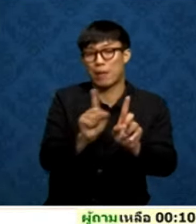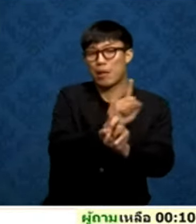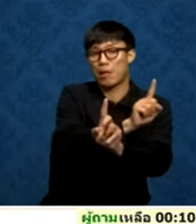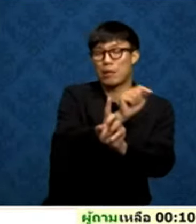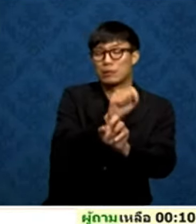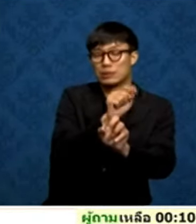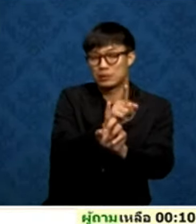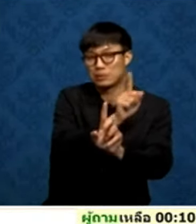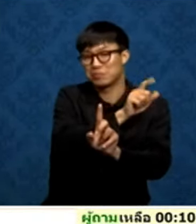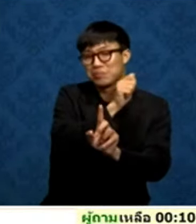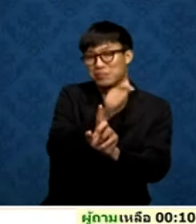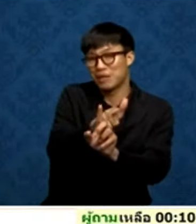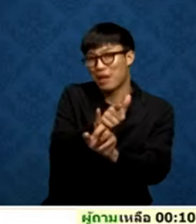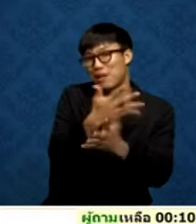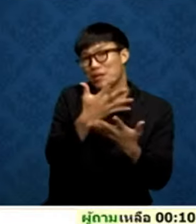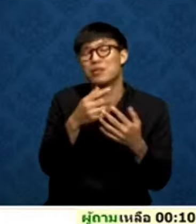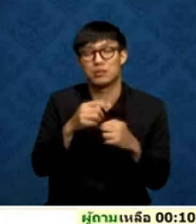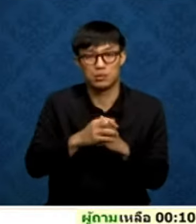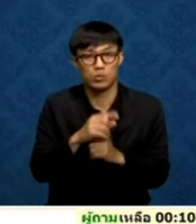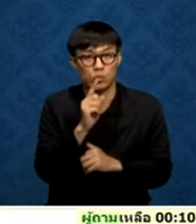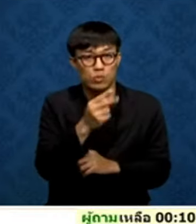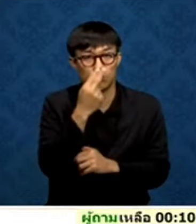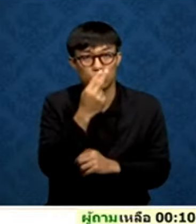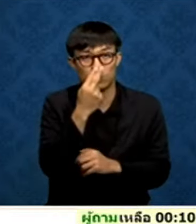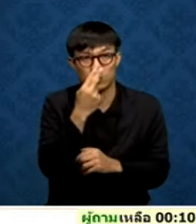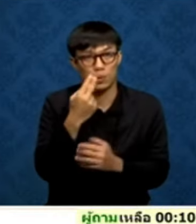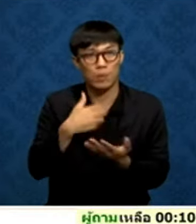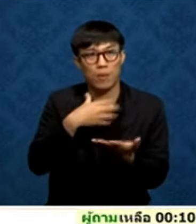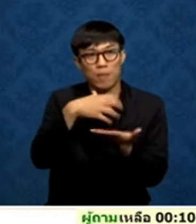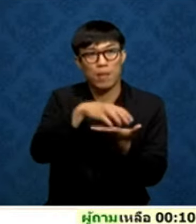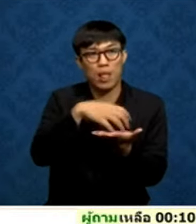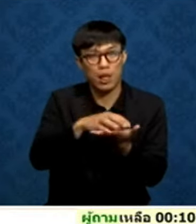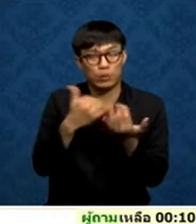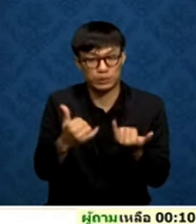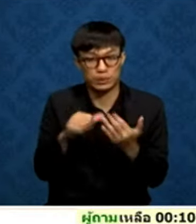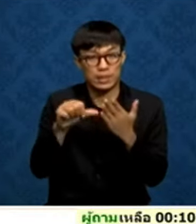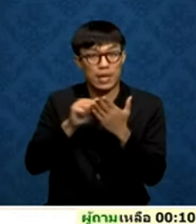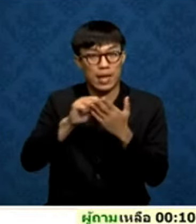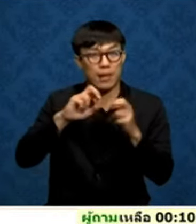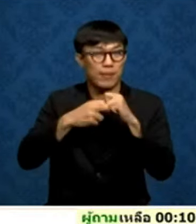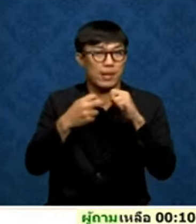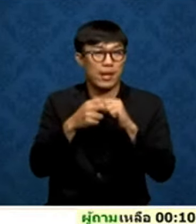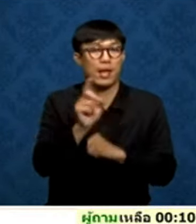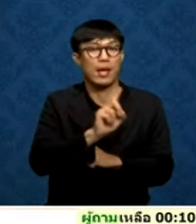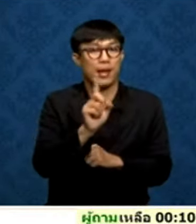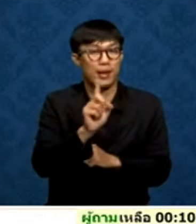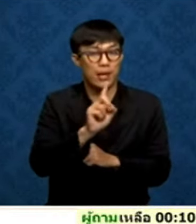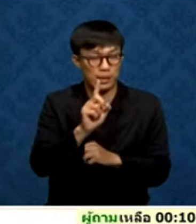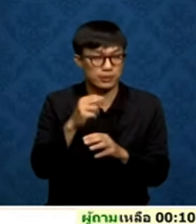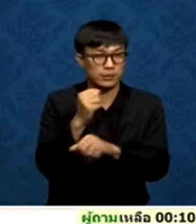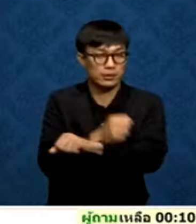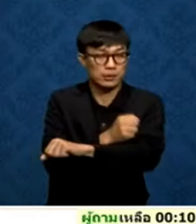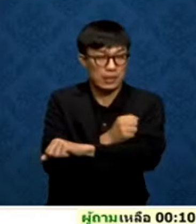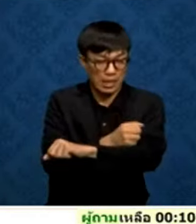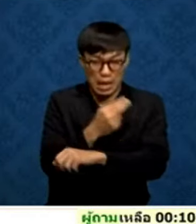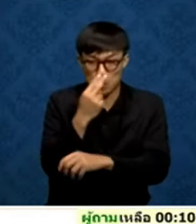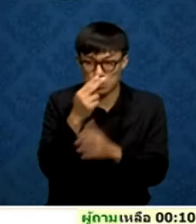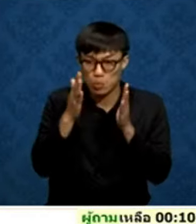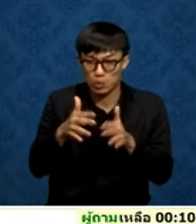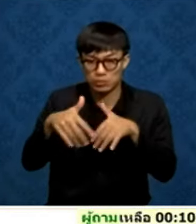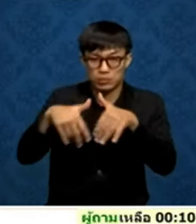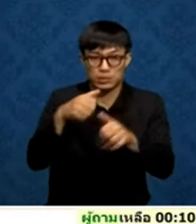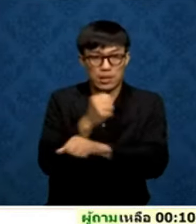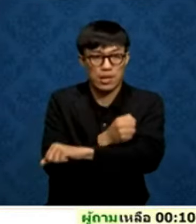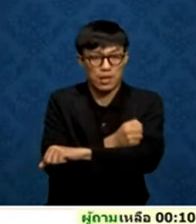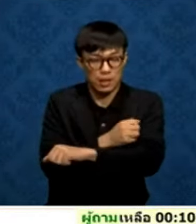ำตรงนี้เนี่ยขั้นต้นเนี่ยนะครับเดี๋ยวผมก็จะเล่าให้ฟังดีว่าเราจะแก้ไขอย่างไรนะถ้าไปสัมผัสเรื่องแรงงานแต่เพื่อจะเห็นว่าท